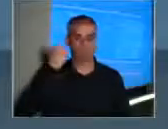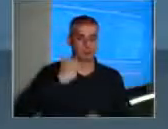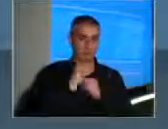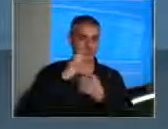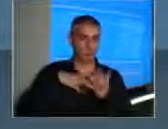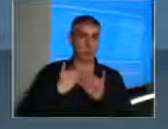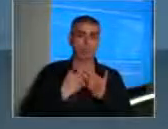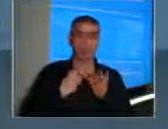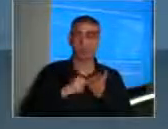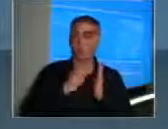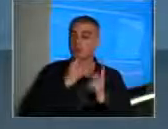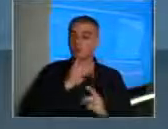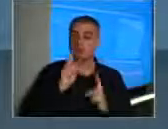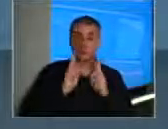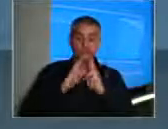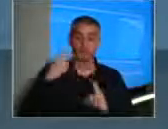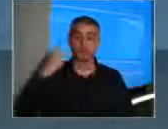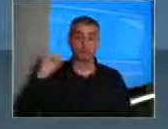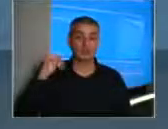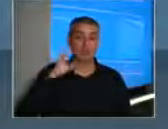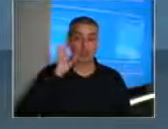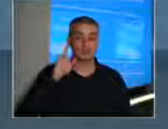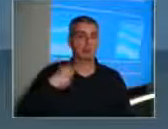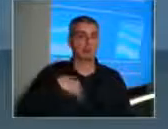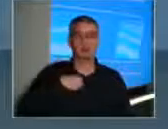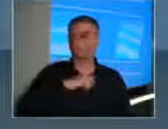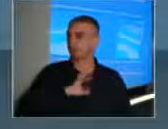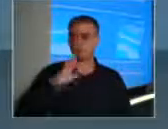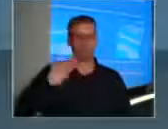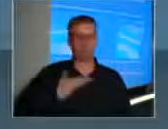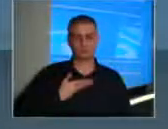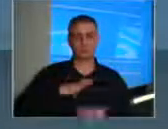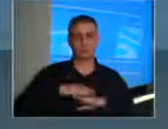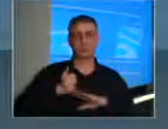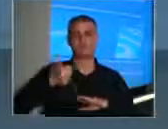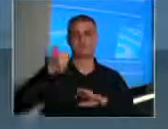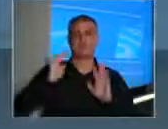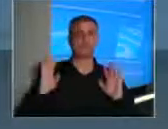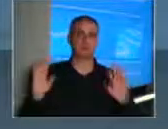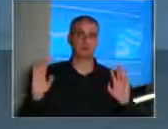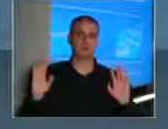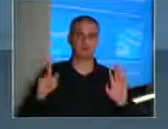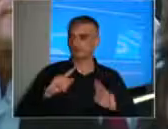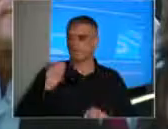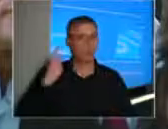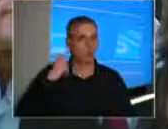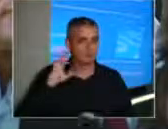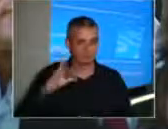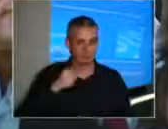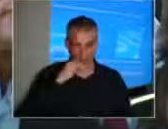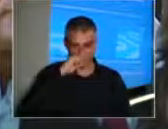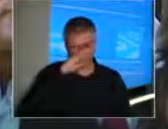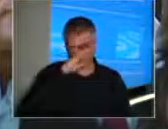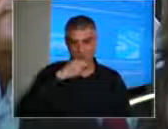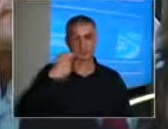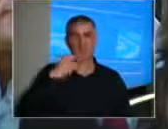ואמר להם, מי שילך לפגוש את פייגלין, אנחנו, הוא לא יסר אצלי בממשלה, עד כדי כך. לא שכולם שמעו, גלעד